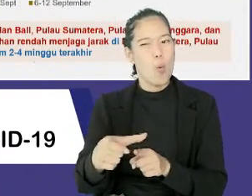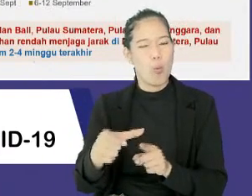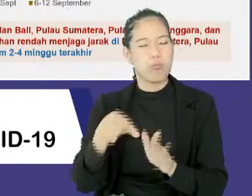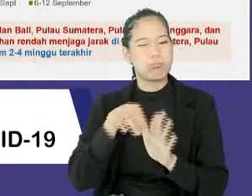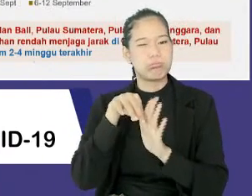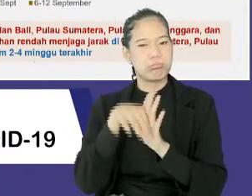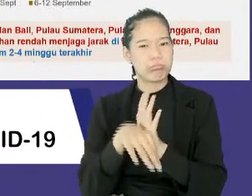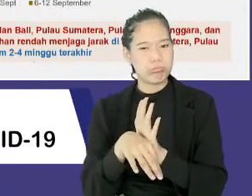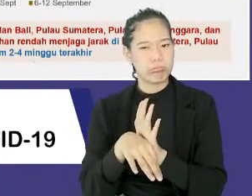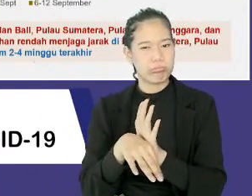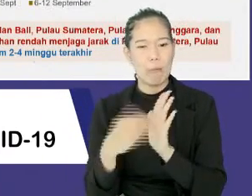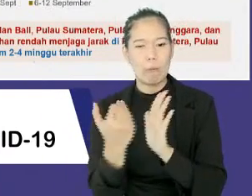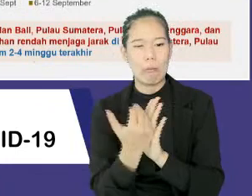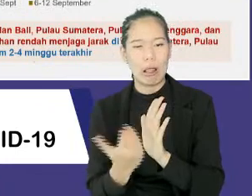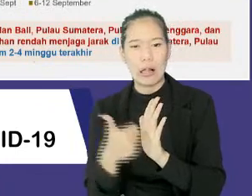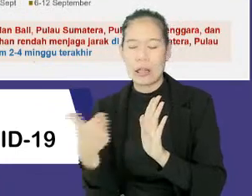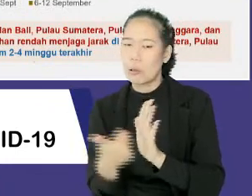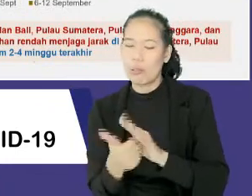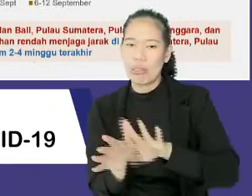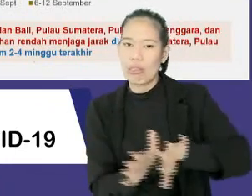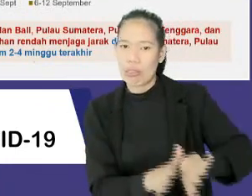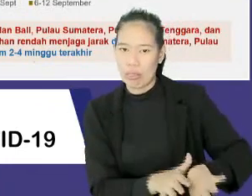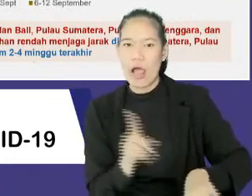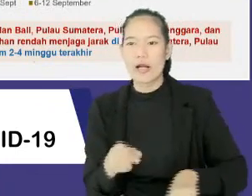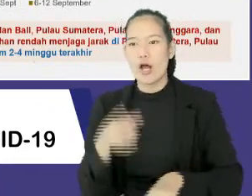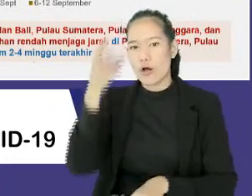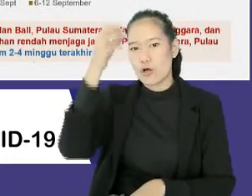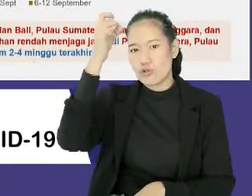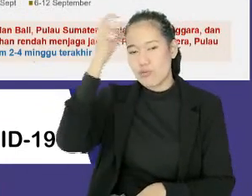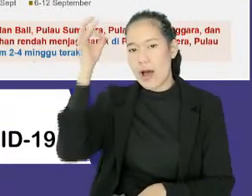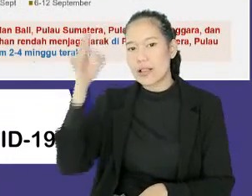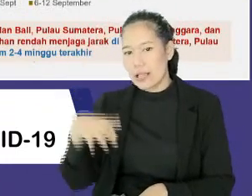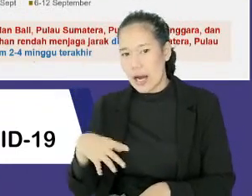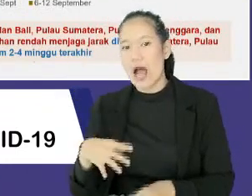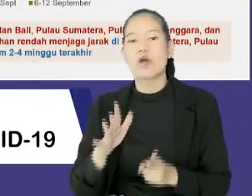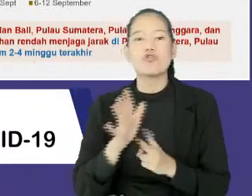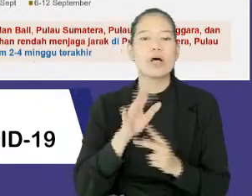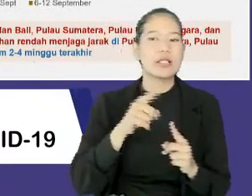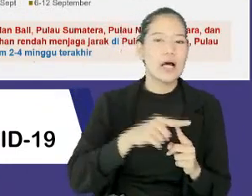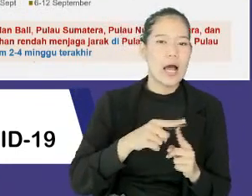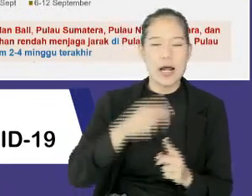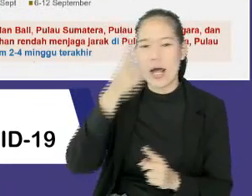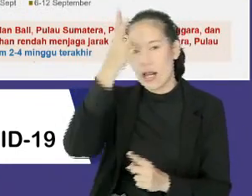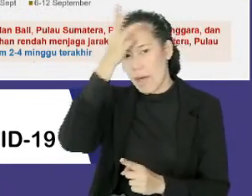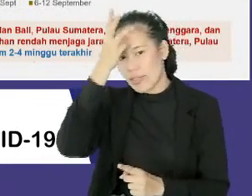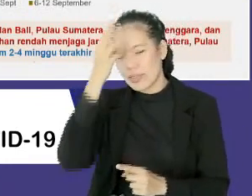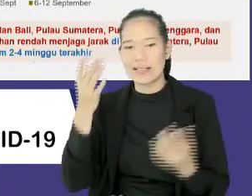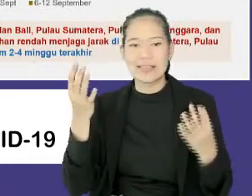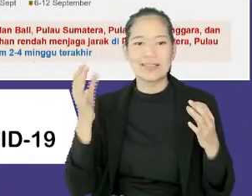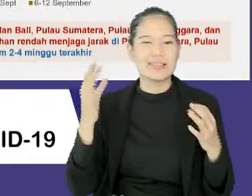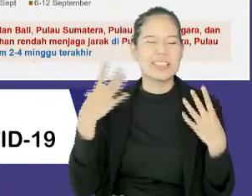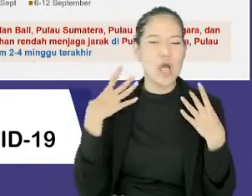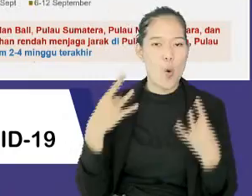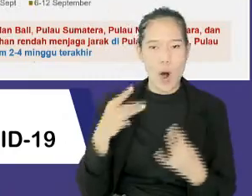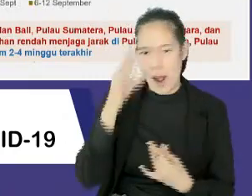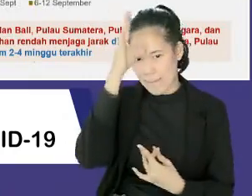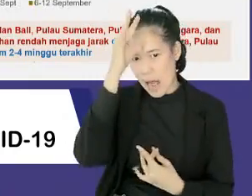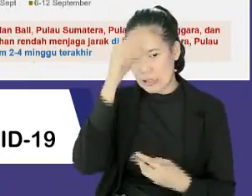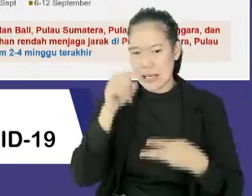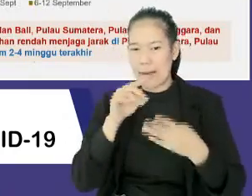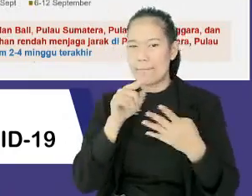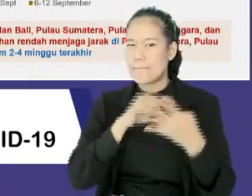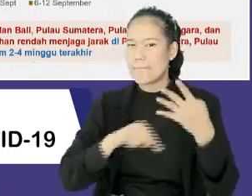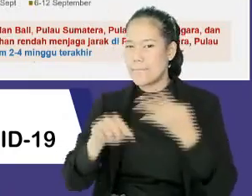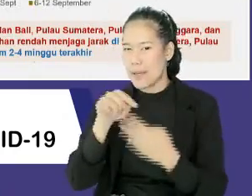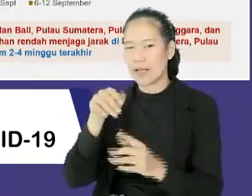trennya justru kepatuhannya menurun ini ada di pulau Sumatera Nusa Tenggara Kalimantan Jawa dan Bali nah ini adalah tugas